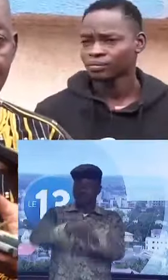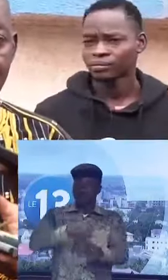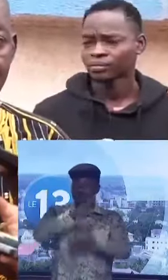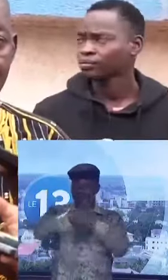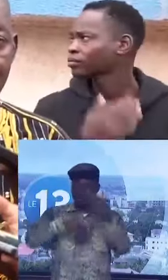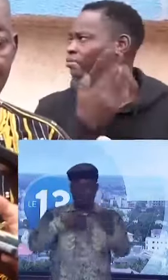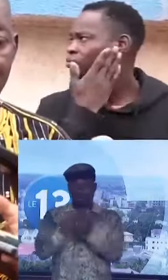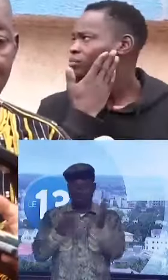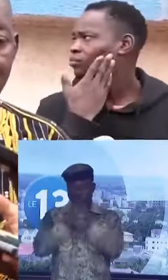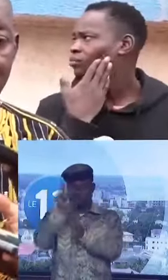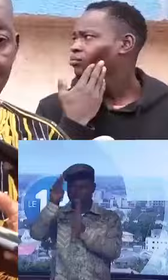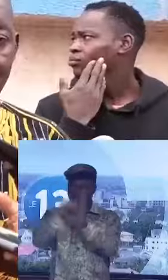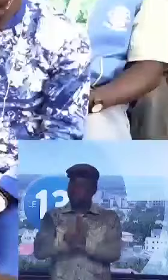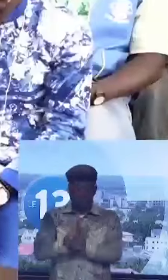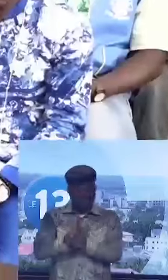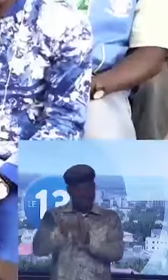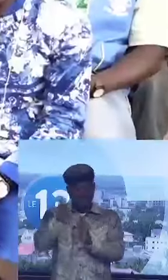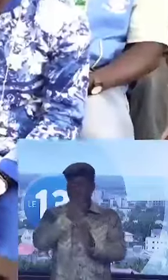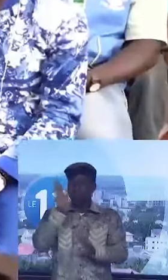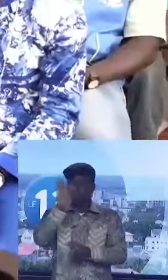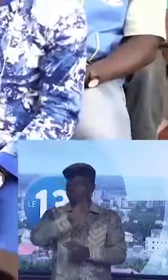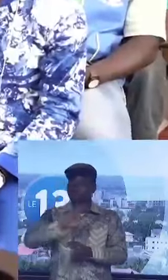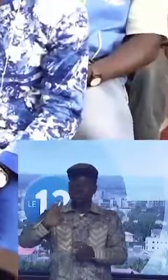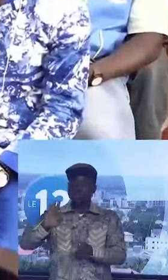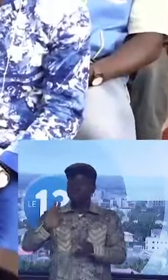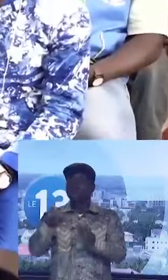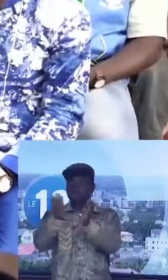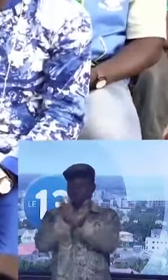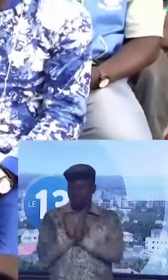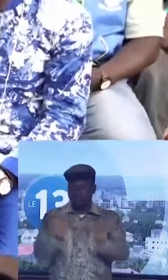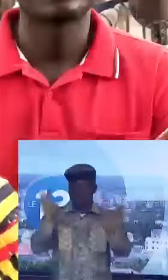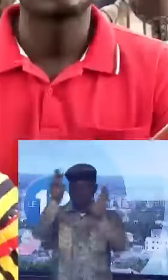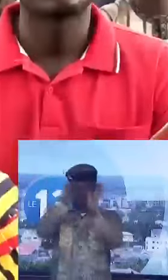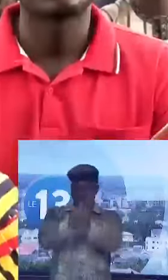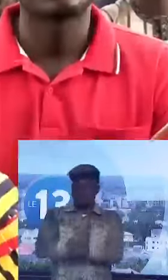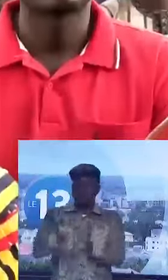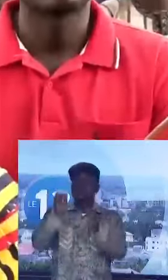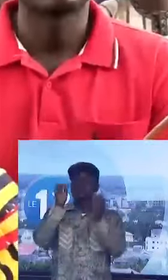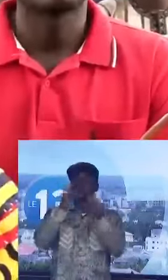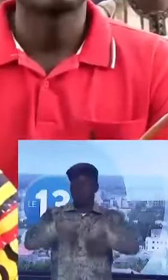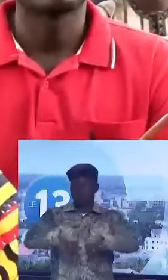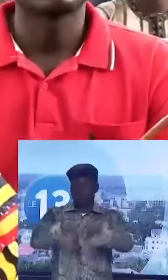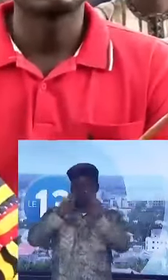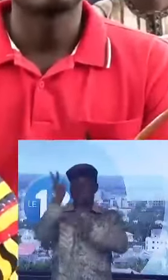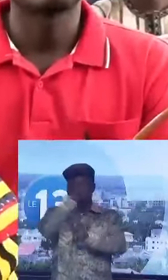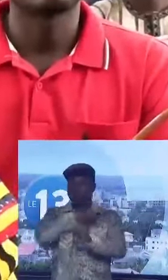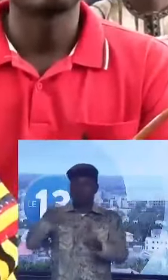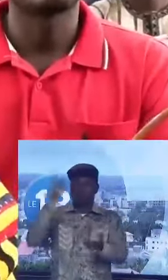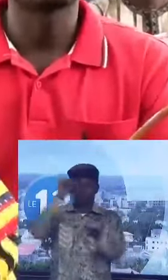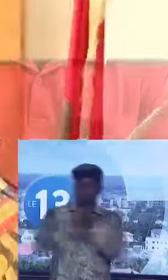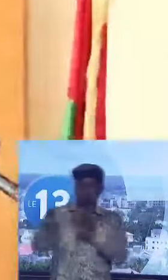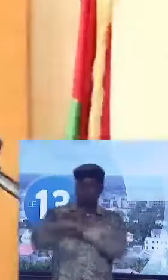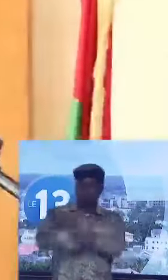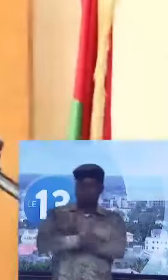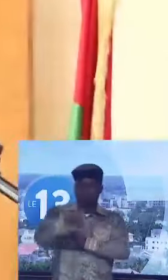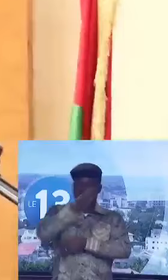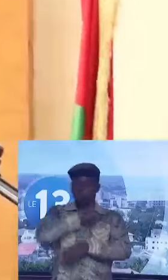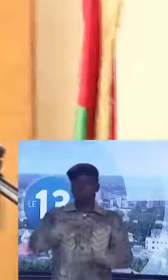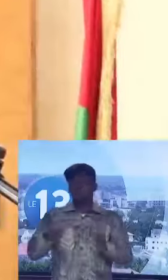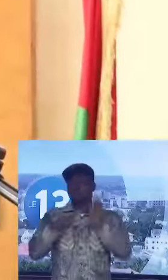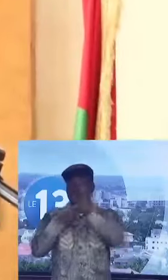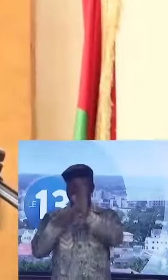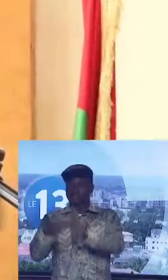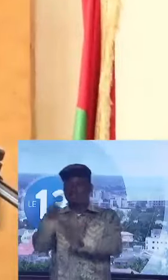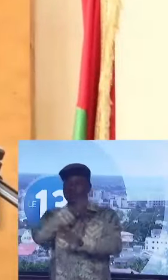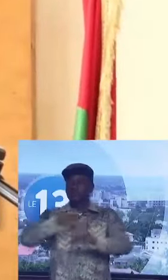partant de tout le Burkina Faso. À l'occasion de cette journée communale de la jeunesse, les représentants de mouvements et d'associations n'ont